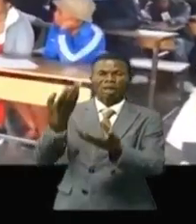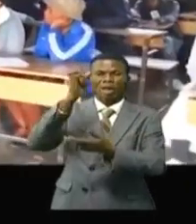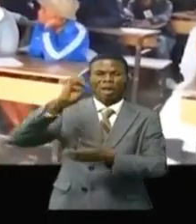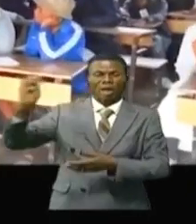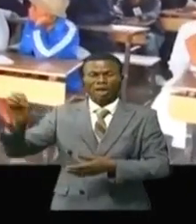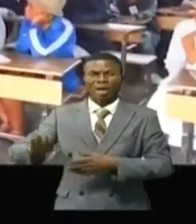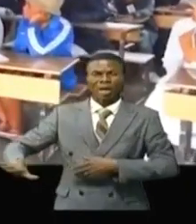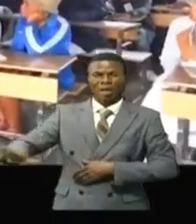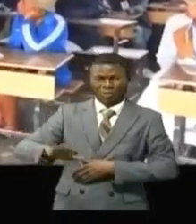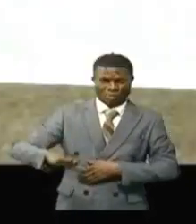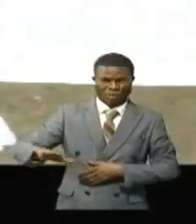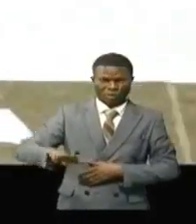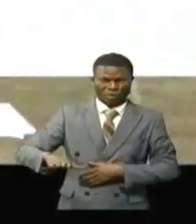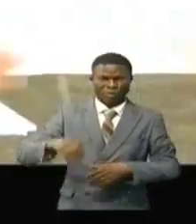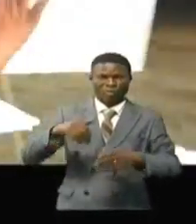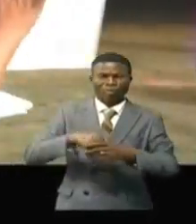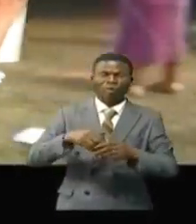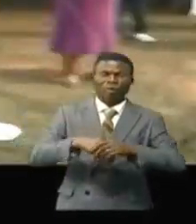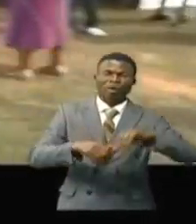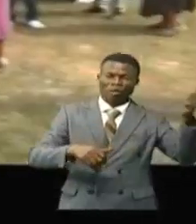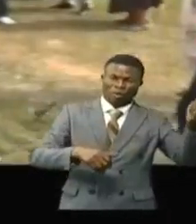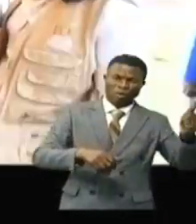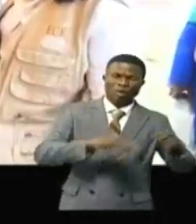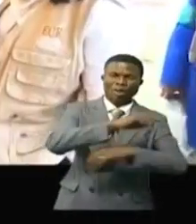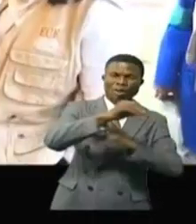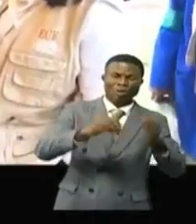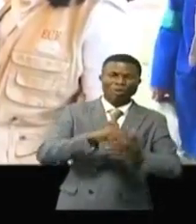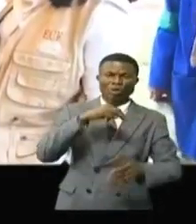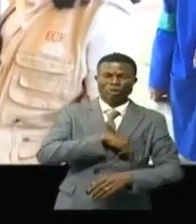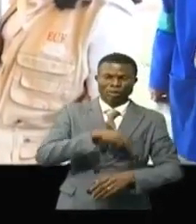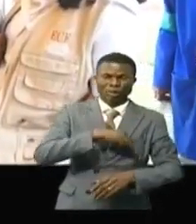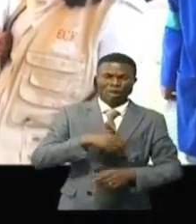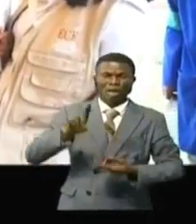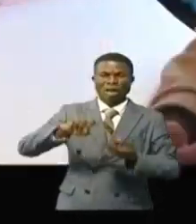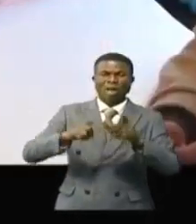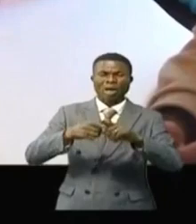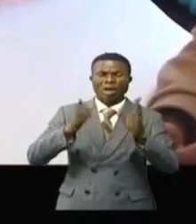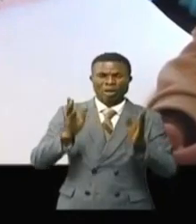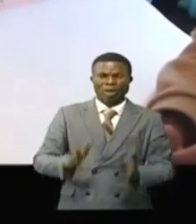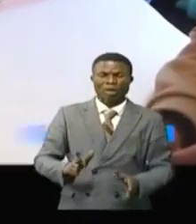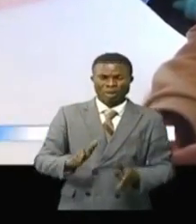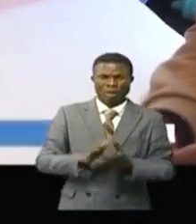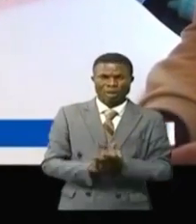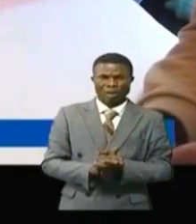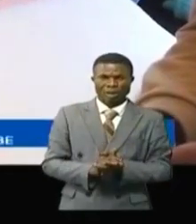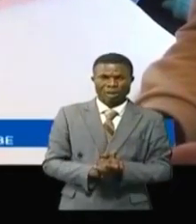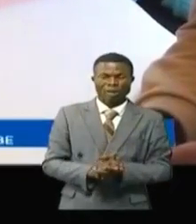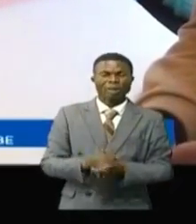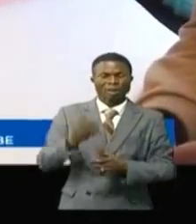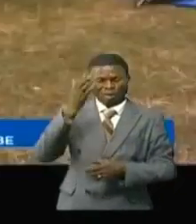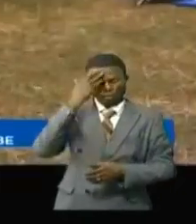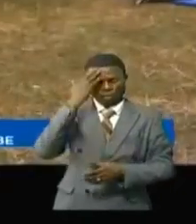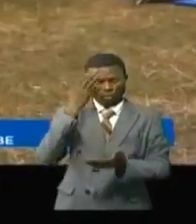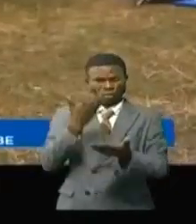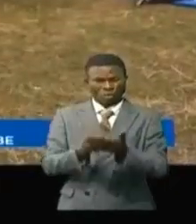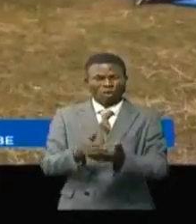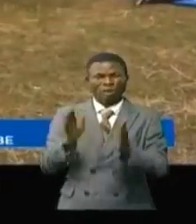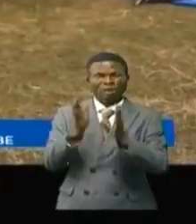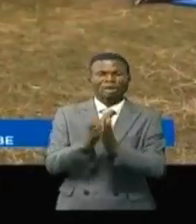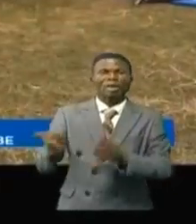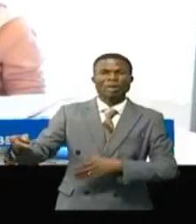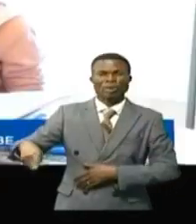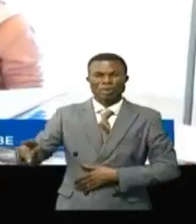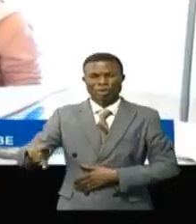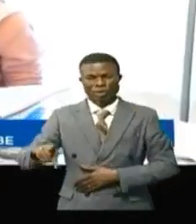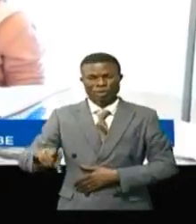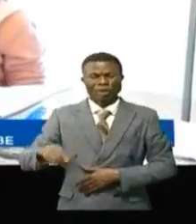ville, d'abord à Nguatonyame, puis au centre missionnaire apostolique Faith Mission. 5 équipes ont été déployées dans 10 provinces que